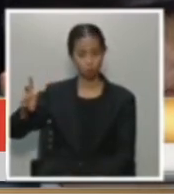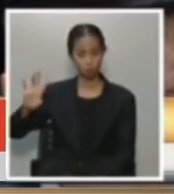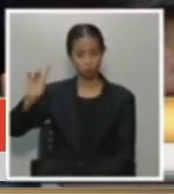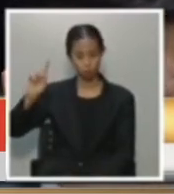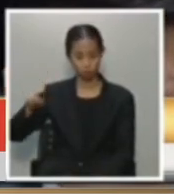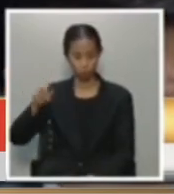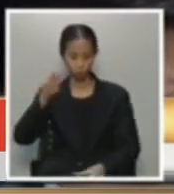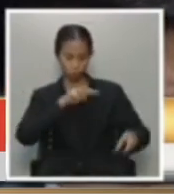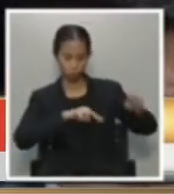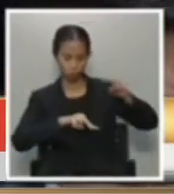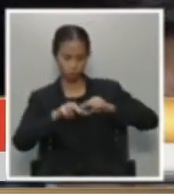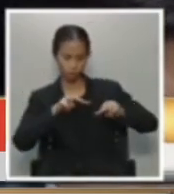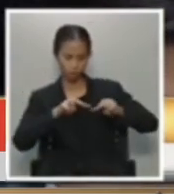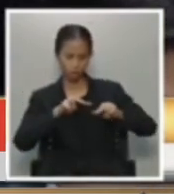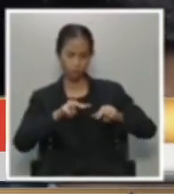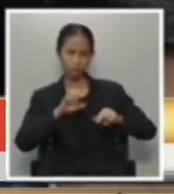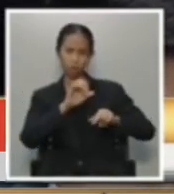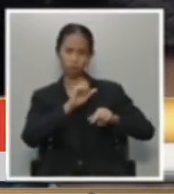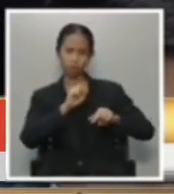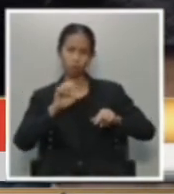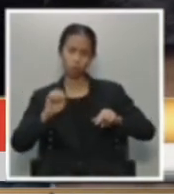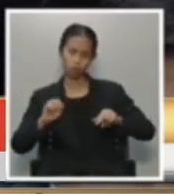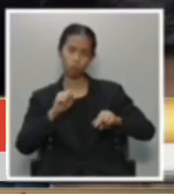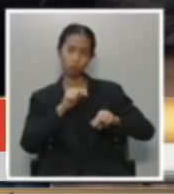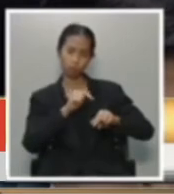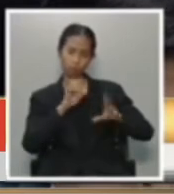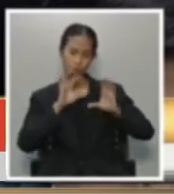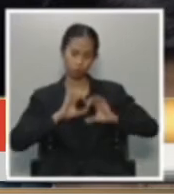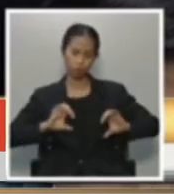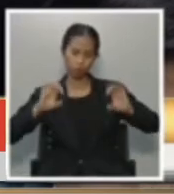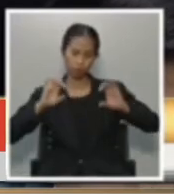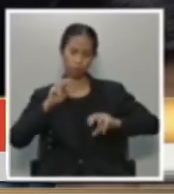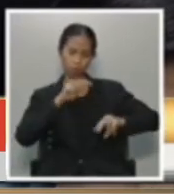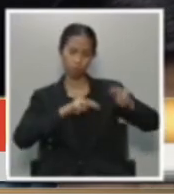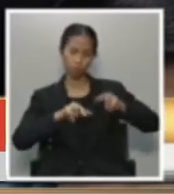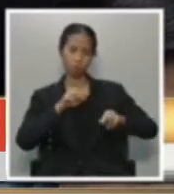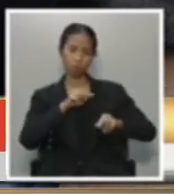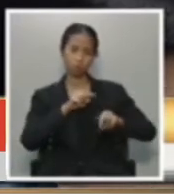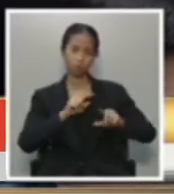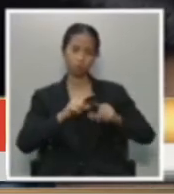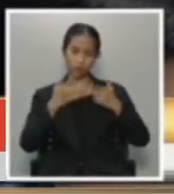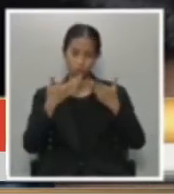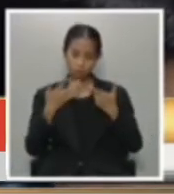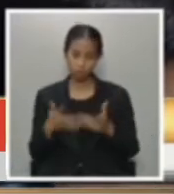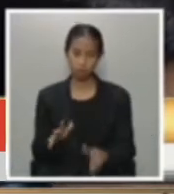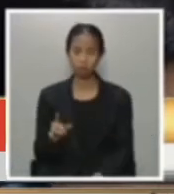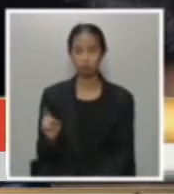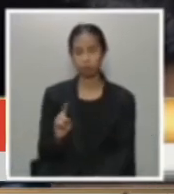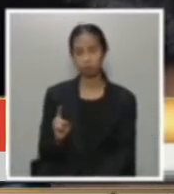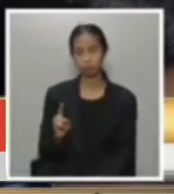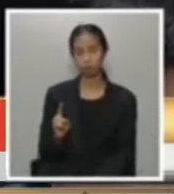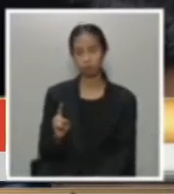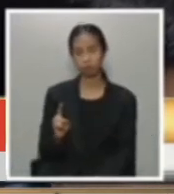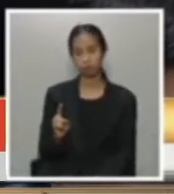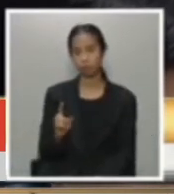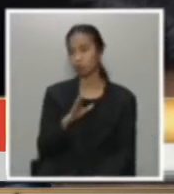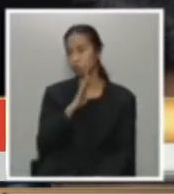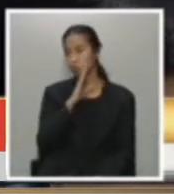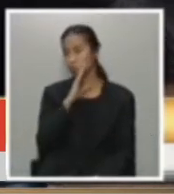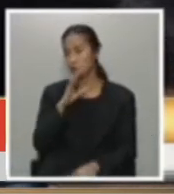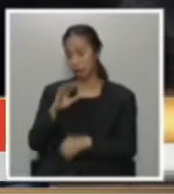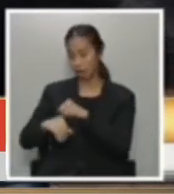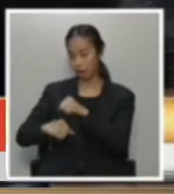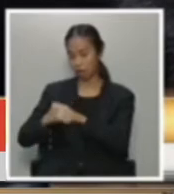ากการเลือกตั้งเท่านั้นเองไม่มีอย่างอื่นเลยนะฮะแล้วมันจะหมดไปเมื่อครบ5ปีเมื่อสว.ครบ